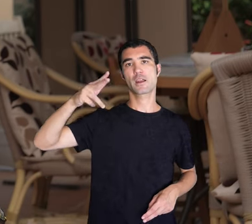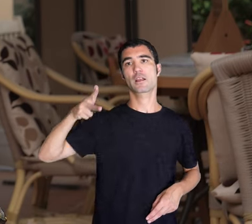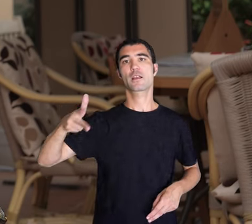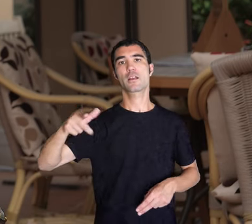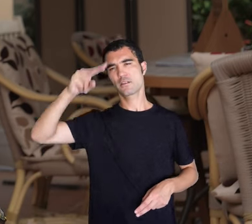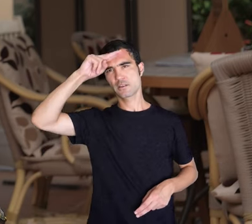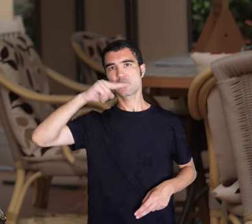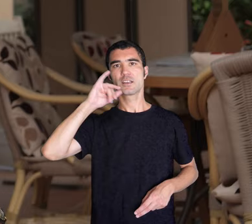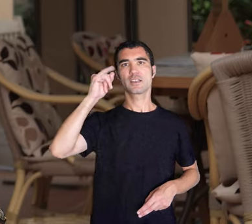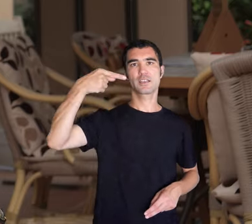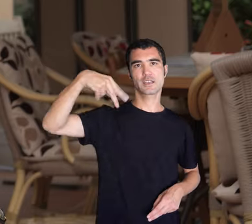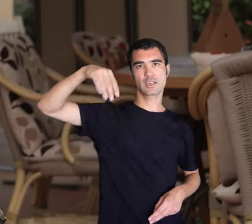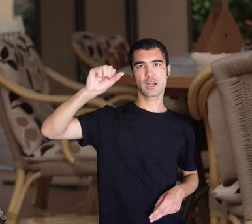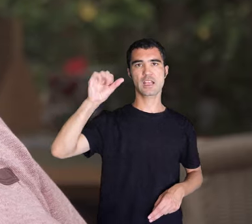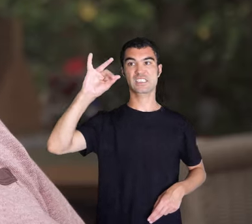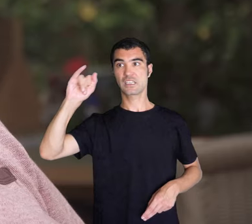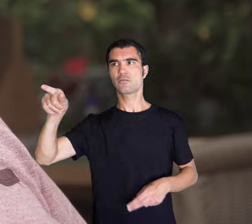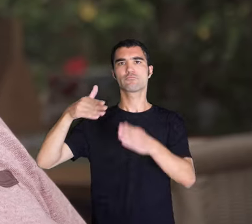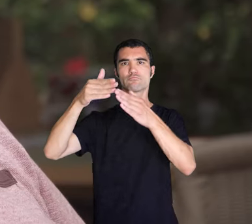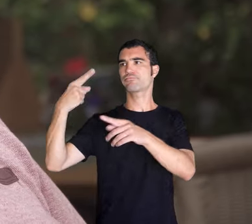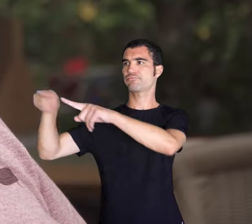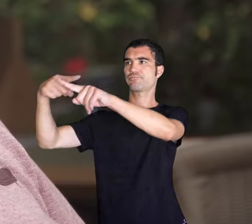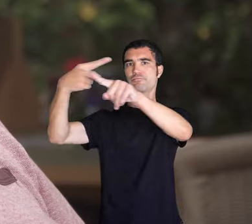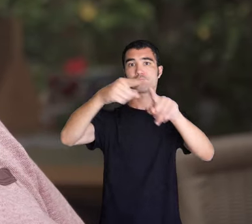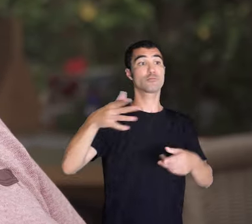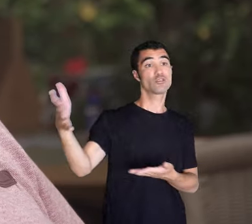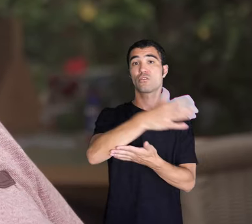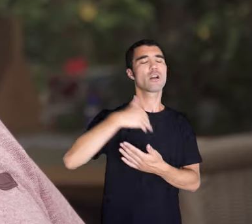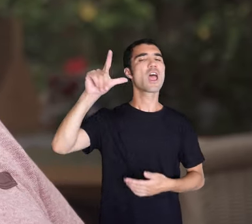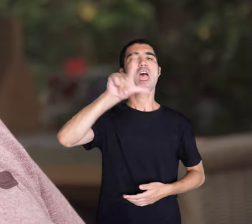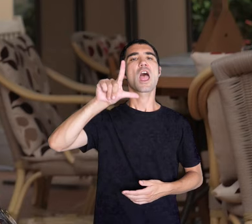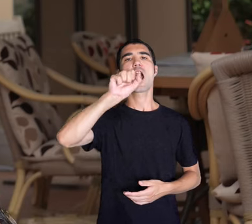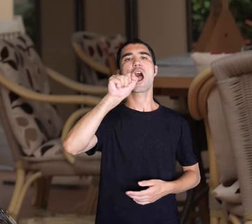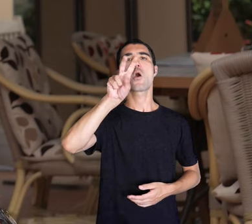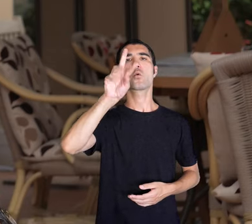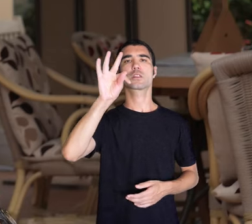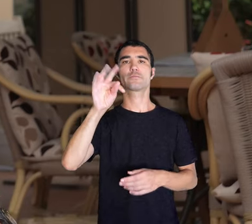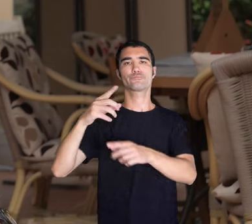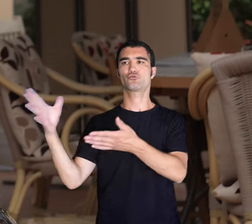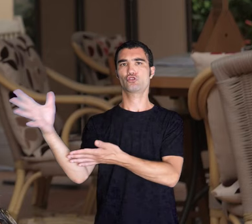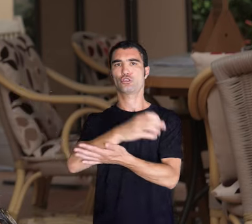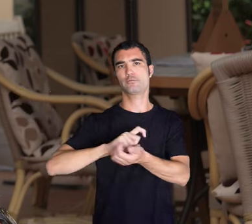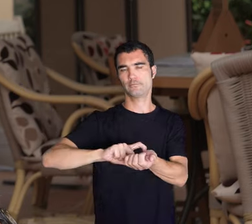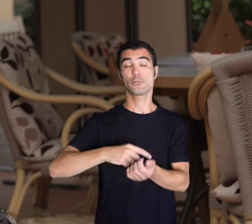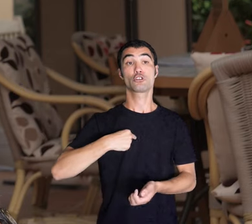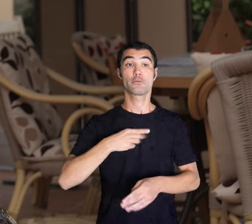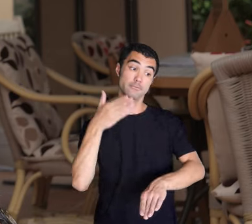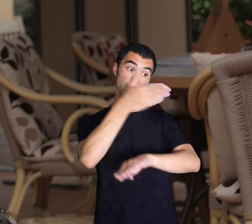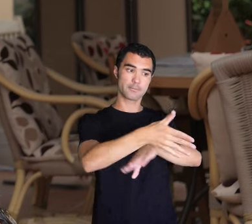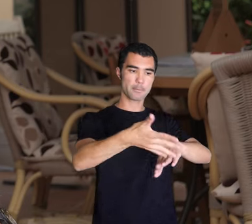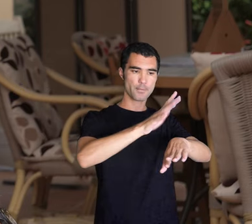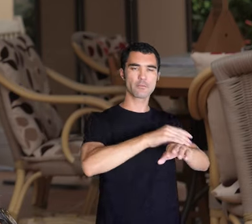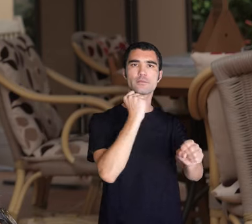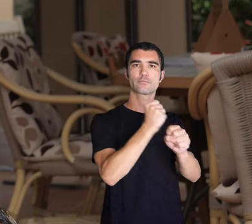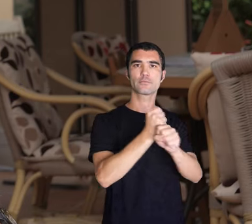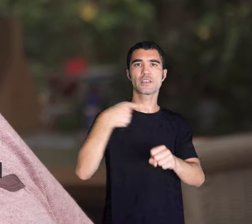Escalafat, i tenia diverses embarcacions, tot també era a base de lluts. Que em vaig anar a Palma, a fer feina a